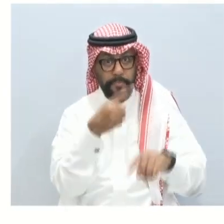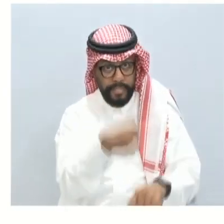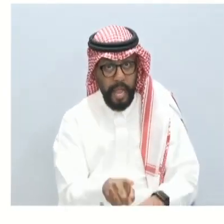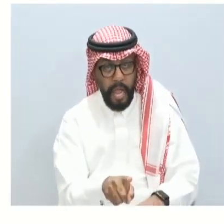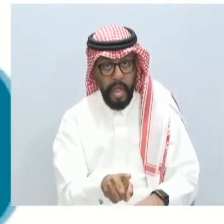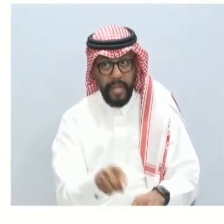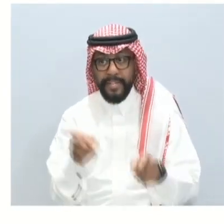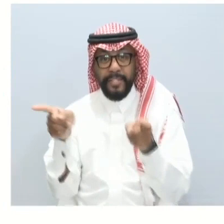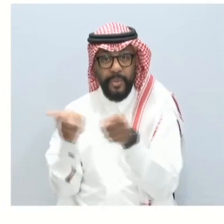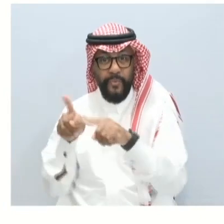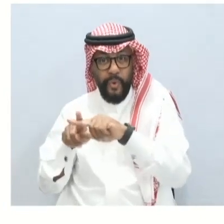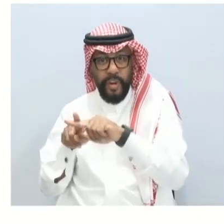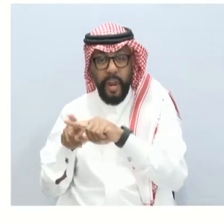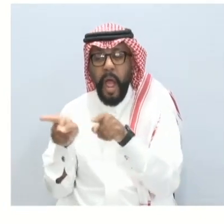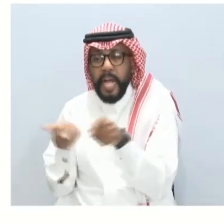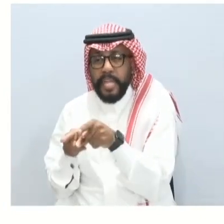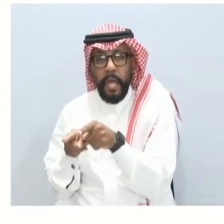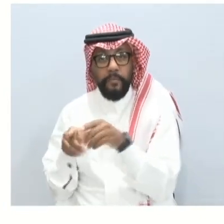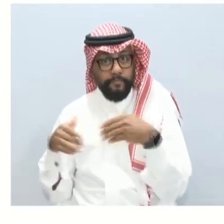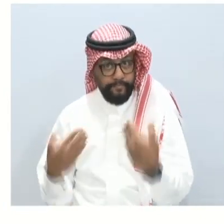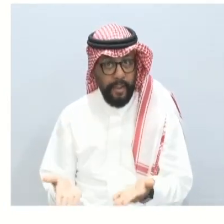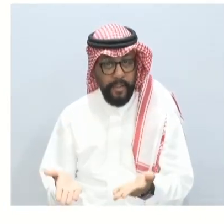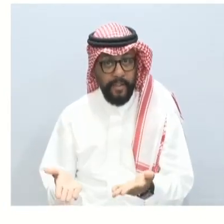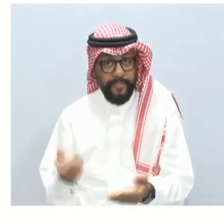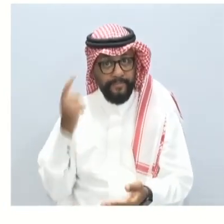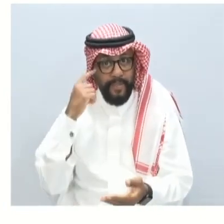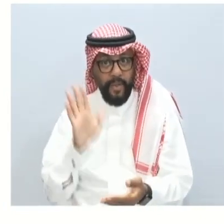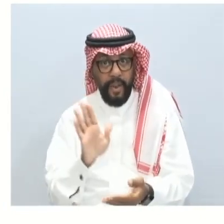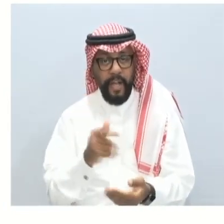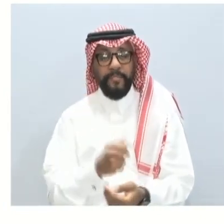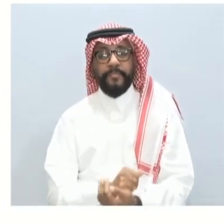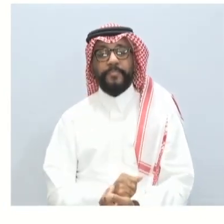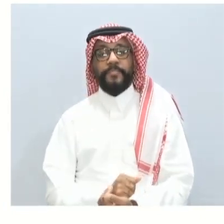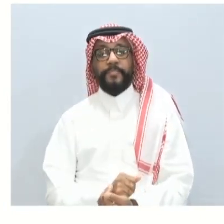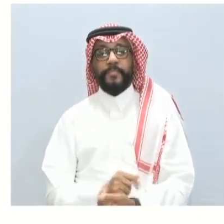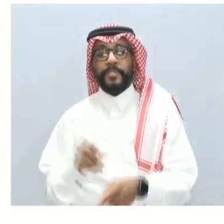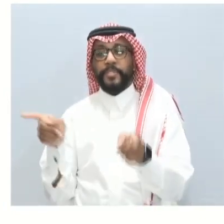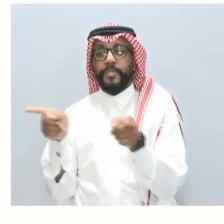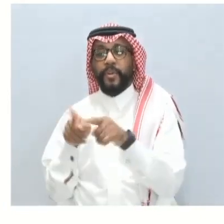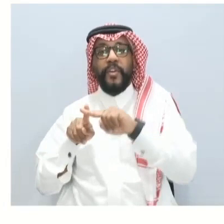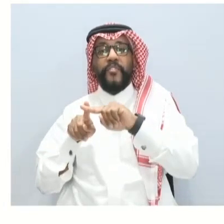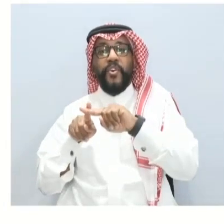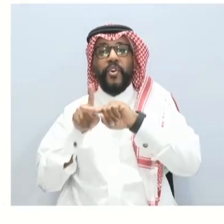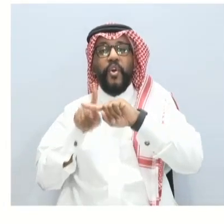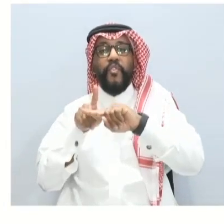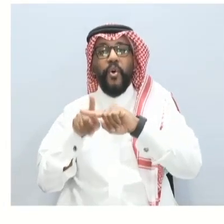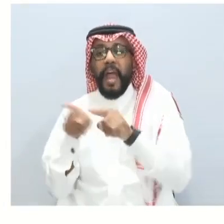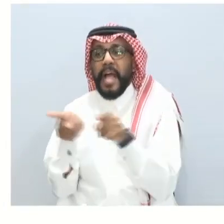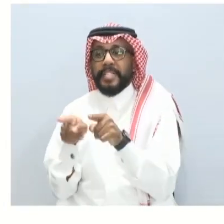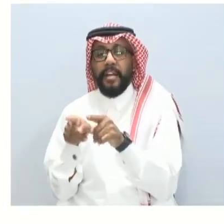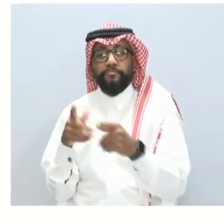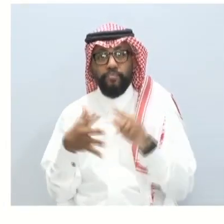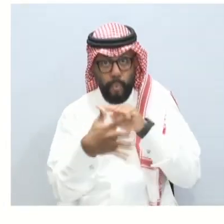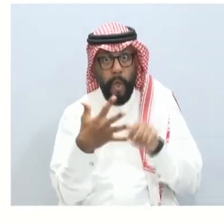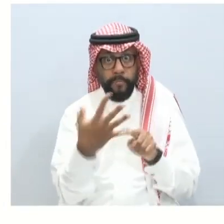العباره صحيحه ام خاطئه ما رايكم اخواني واخواتي الكفر الاصغر يتضمن